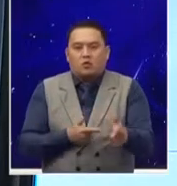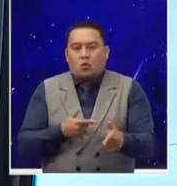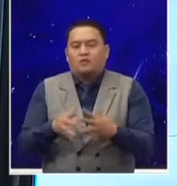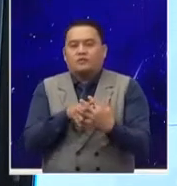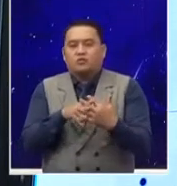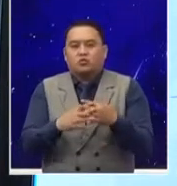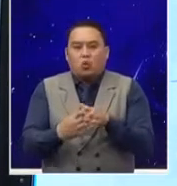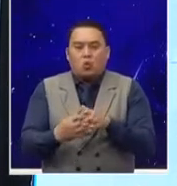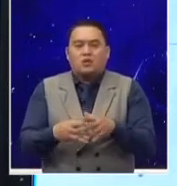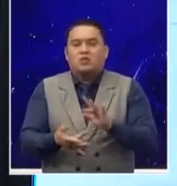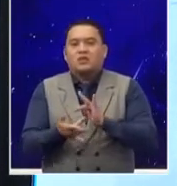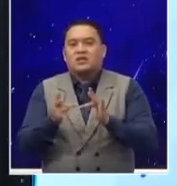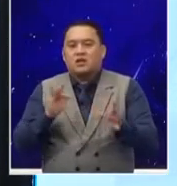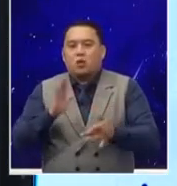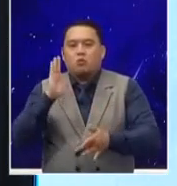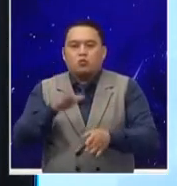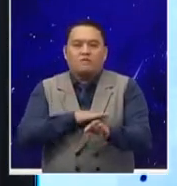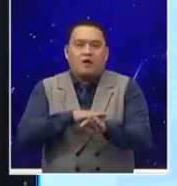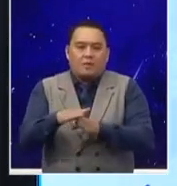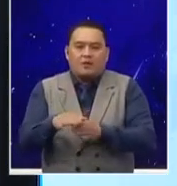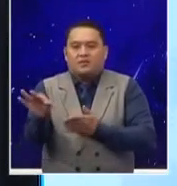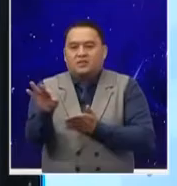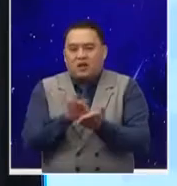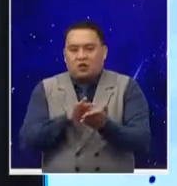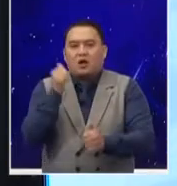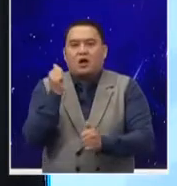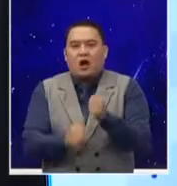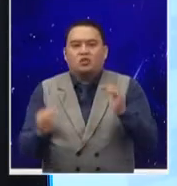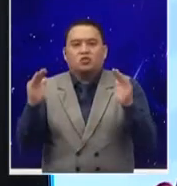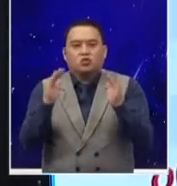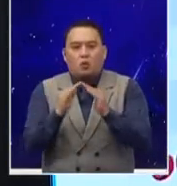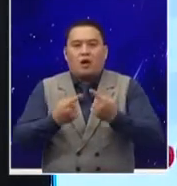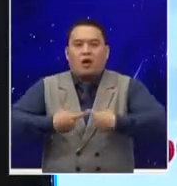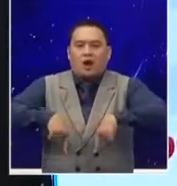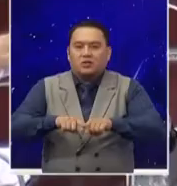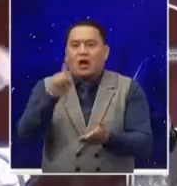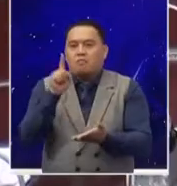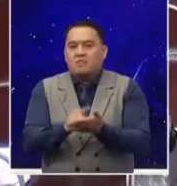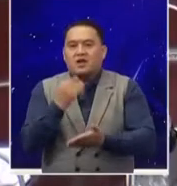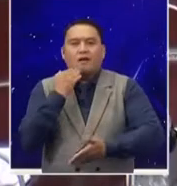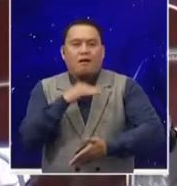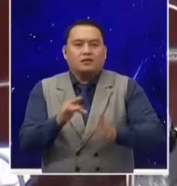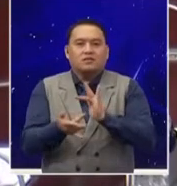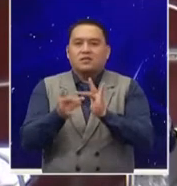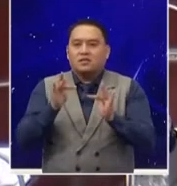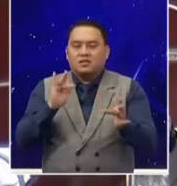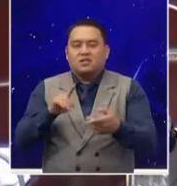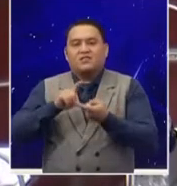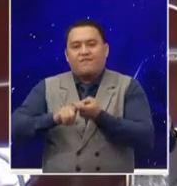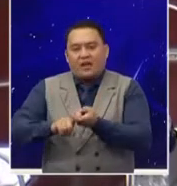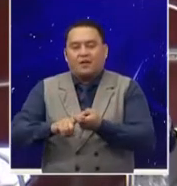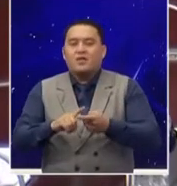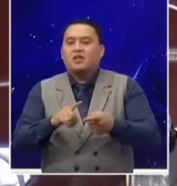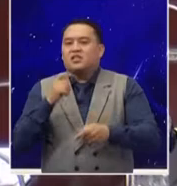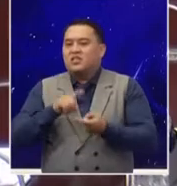к широкополосному интернету будут реализованы в срок. Каждый жилой дом и организация должны иметь качественный интернет и связь,